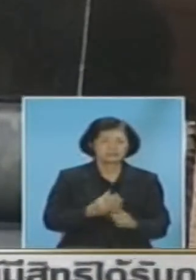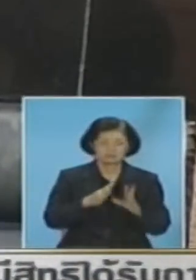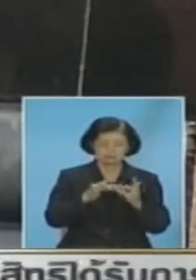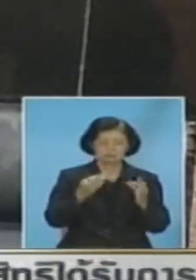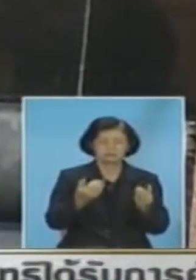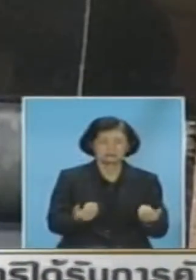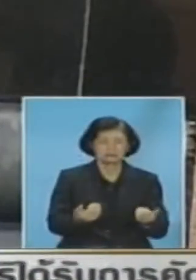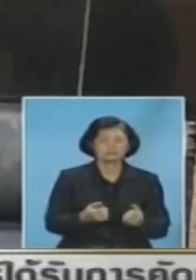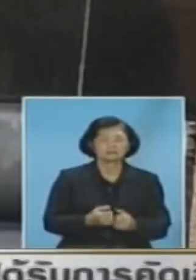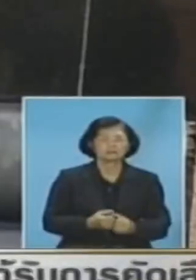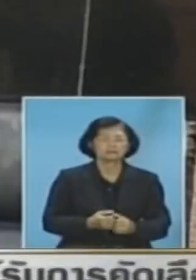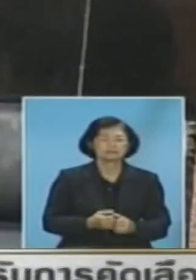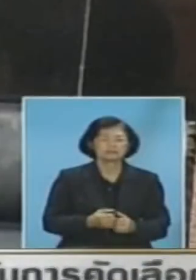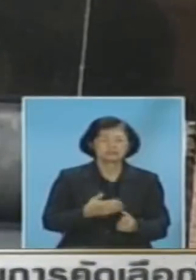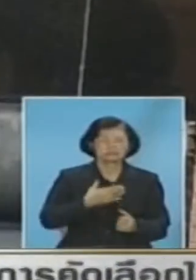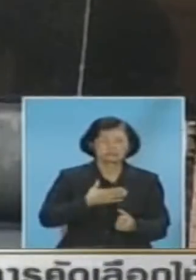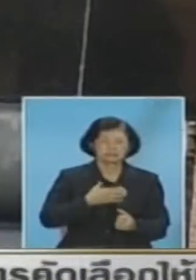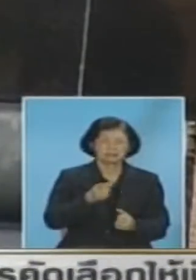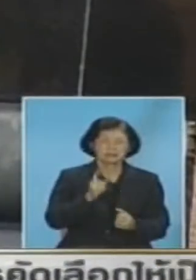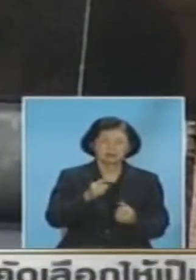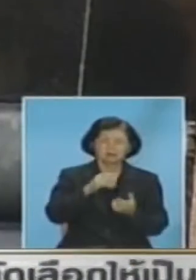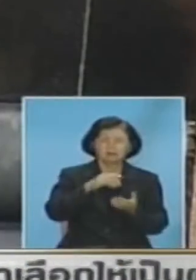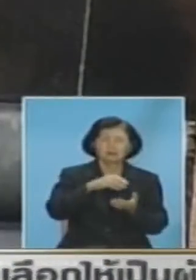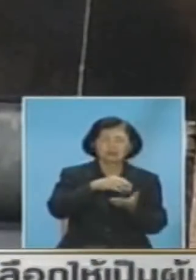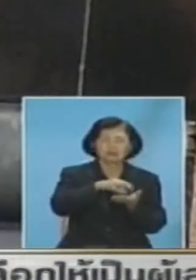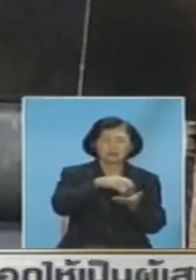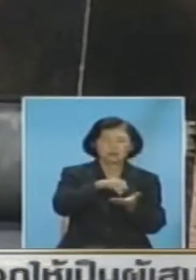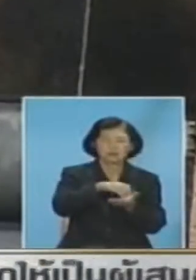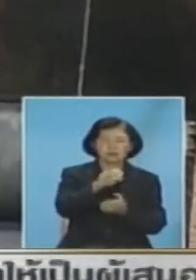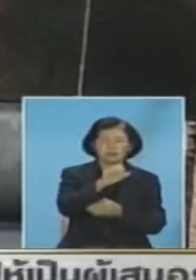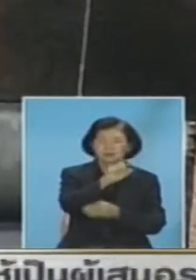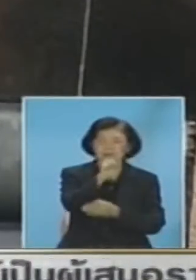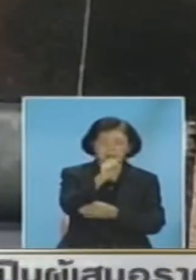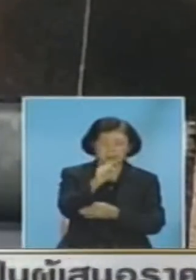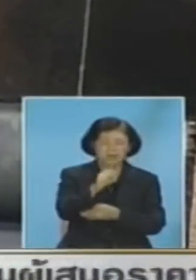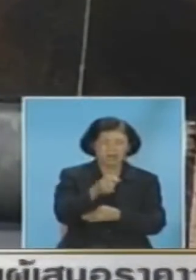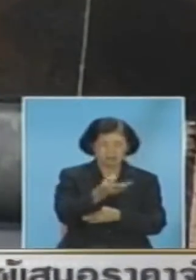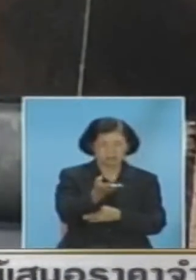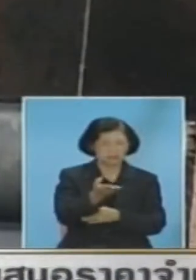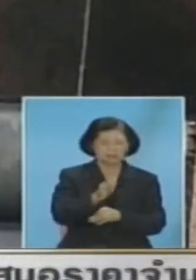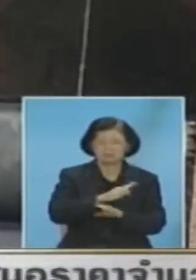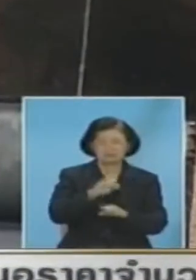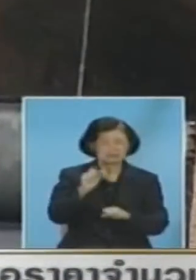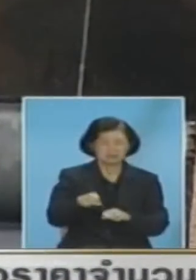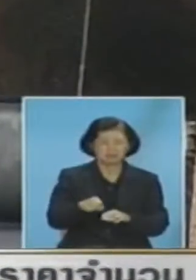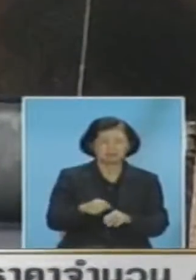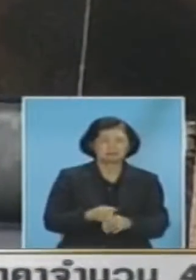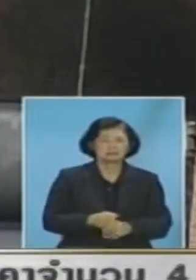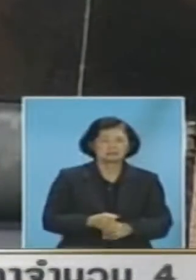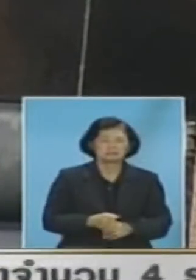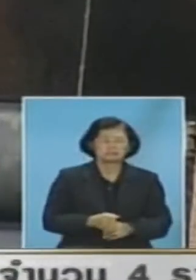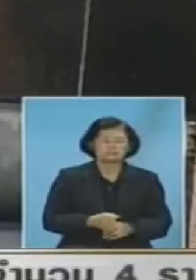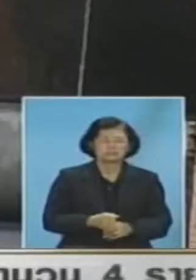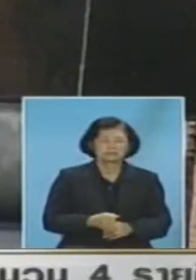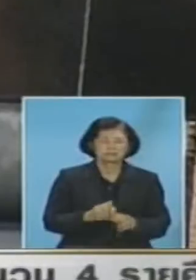คะดิฉันมีความจำเป็นที่จะต้องแสดงให้สภาเห็นการกล่าวอ้างดังกล่าวว่าไม่เป็นความจริงอย่างใดค่ะ